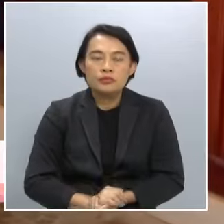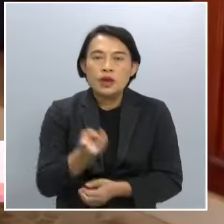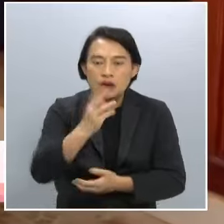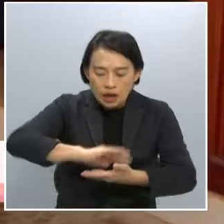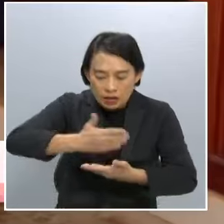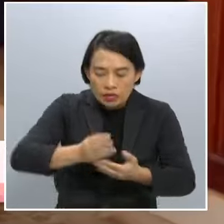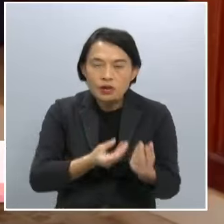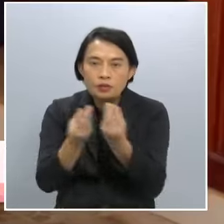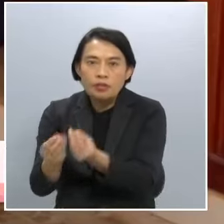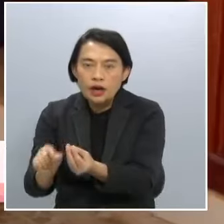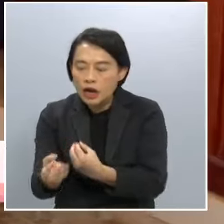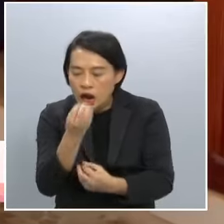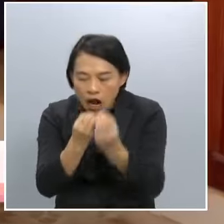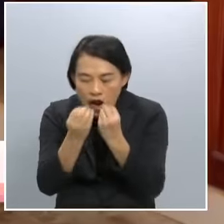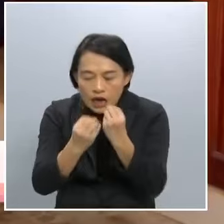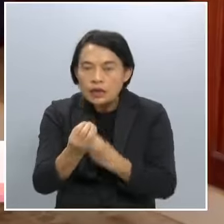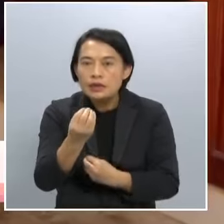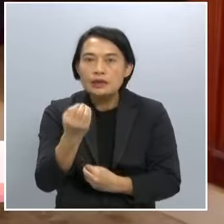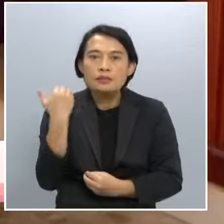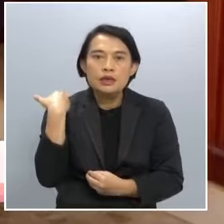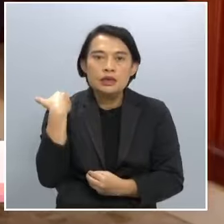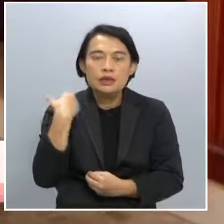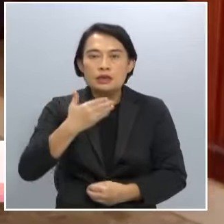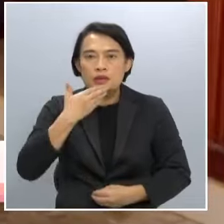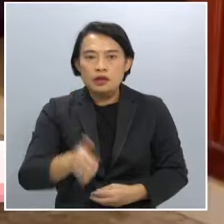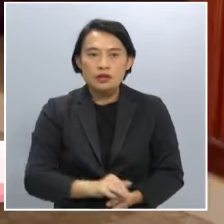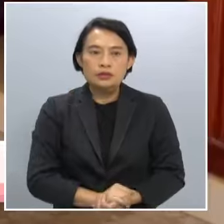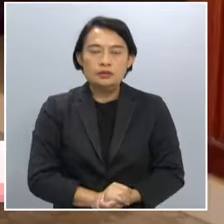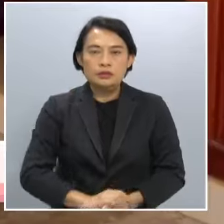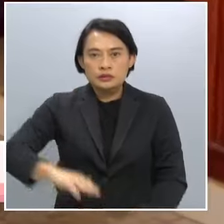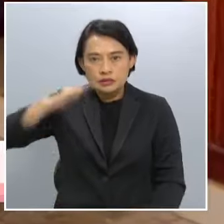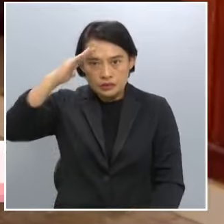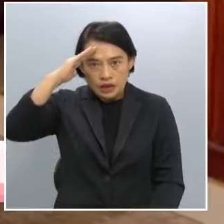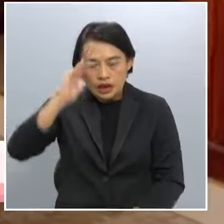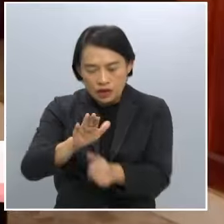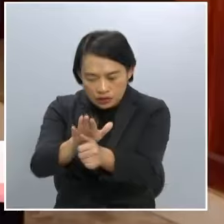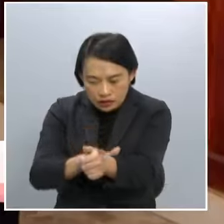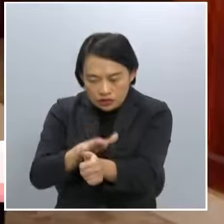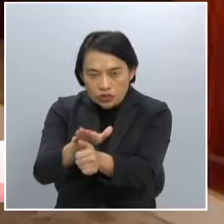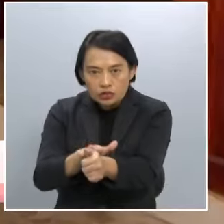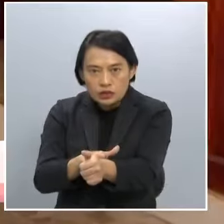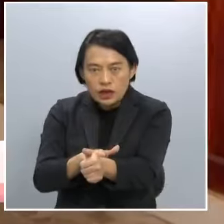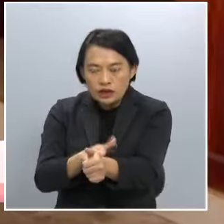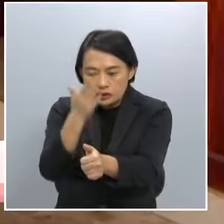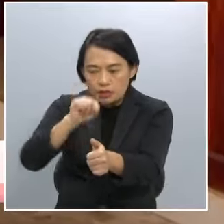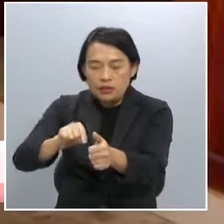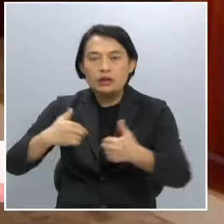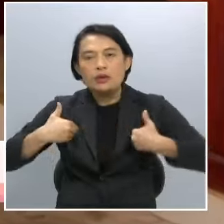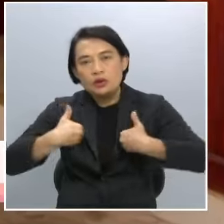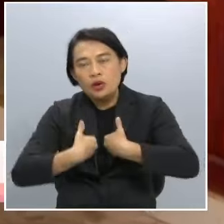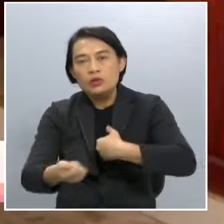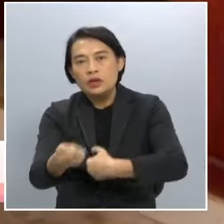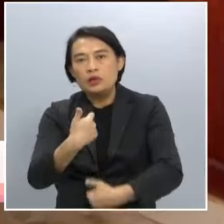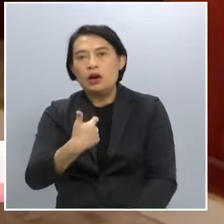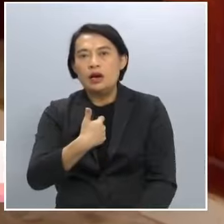น้ำมีอะไรกินตลอดหน่วยงานต่างๆทหารนี่น่าสงสารมากเลยเขาเหนื่อยกว่าเราอีกเลยฮะนะ